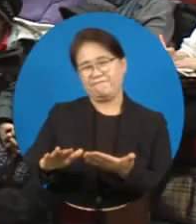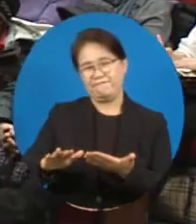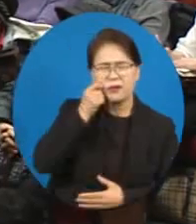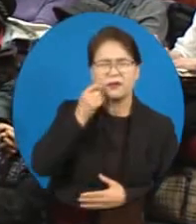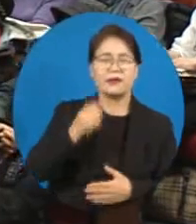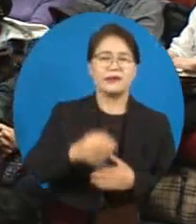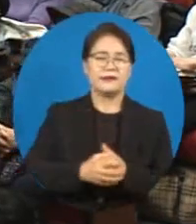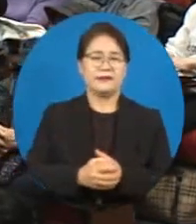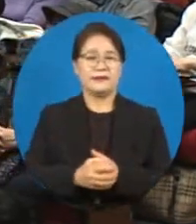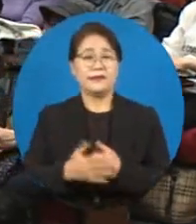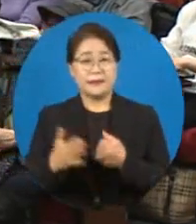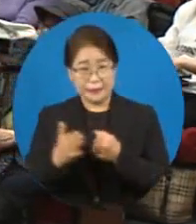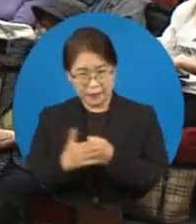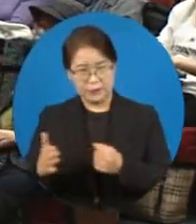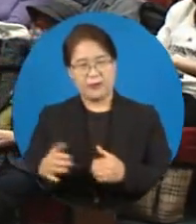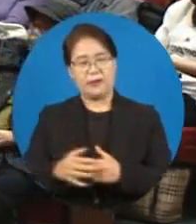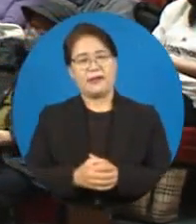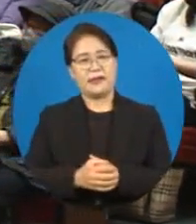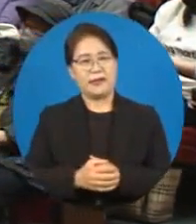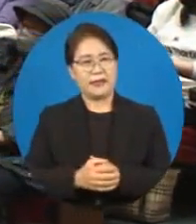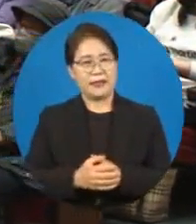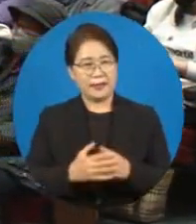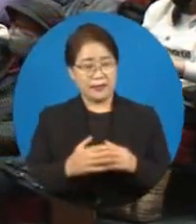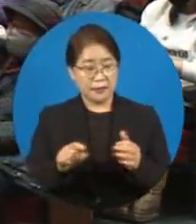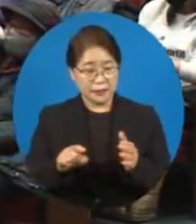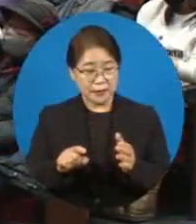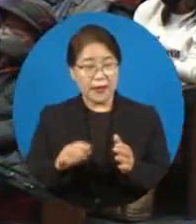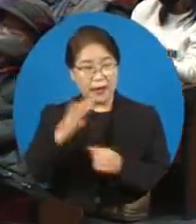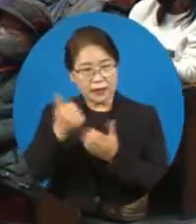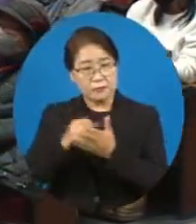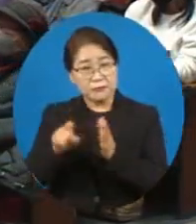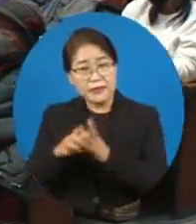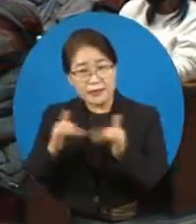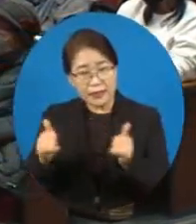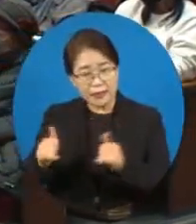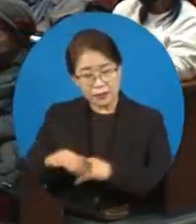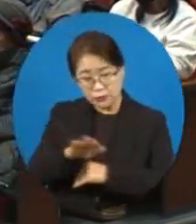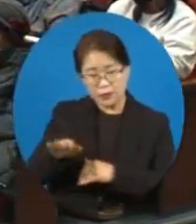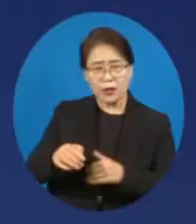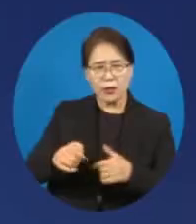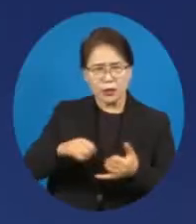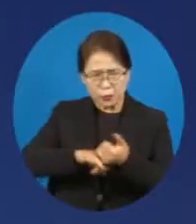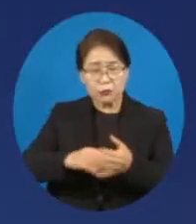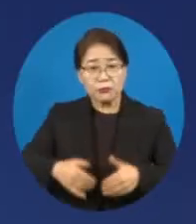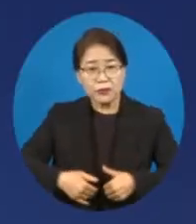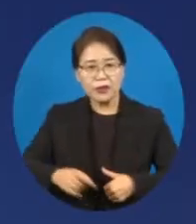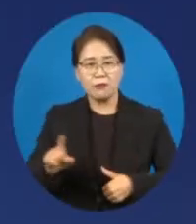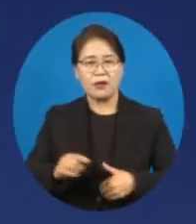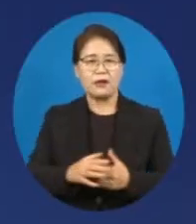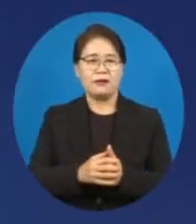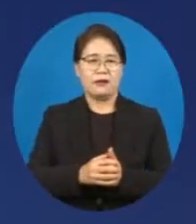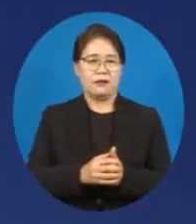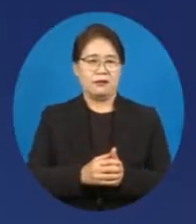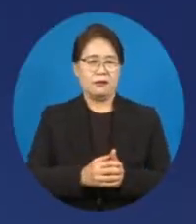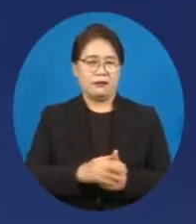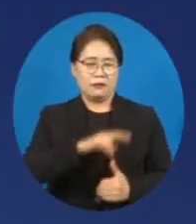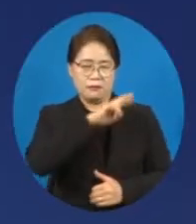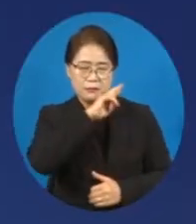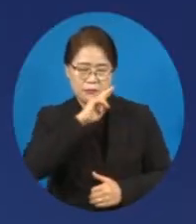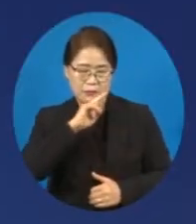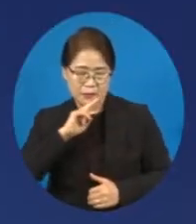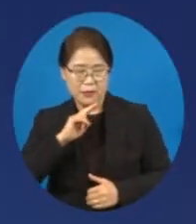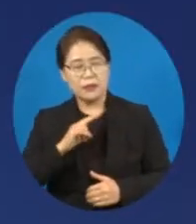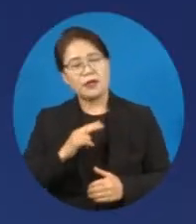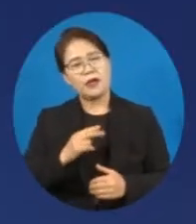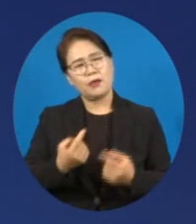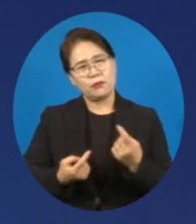거예요 그러므로 하나님의 사람인 우리에게 반드시 필요한 것이 뭐냐면 편안함 보다는